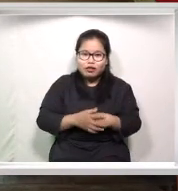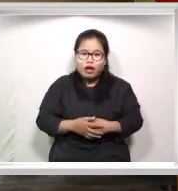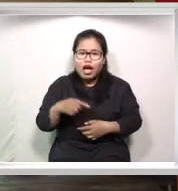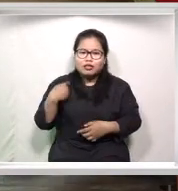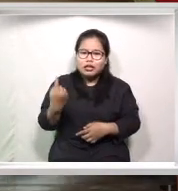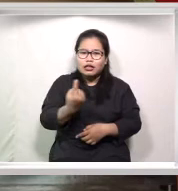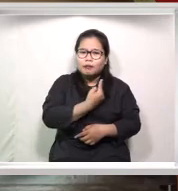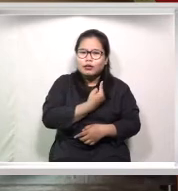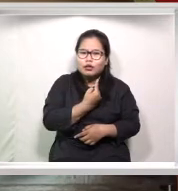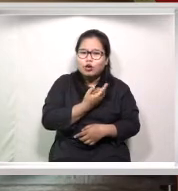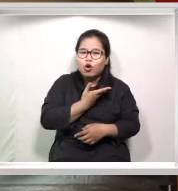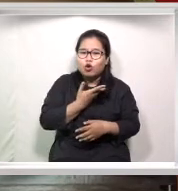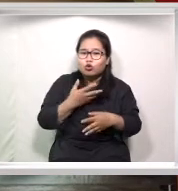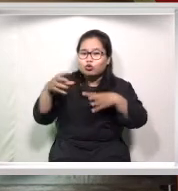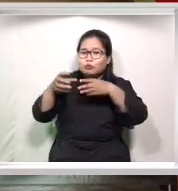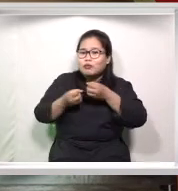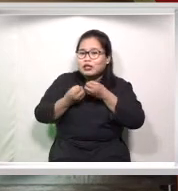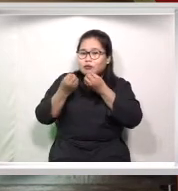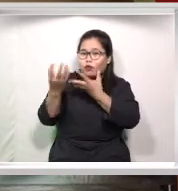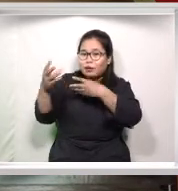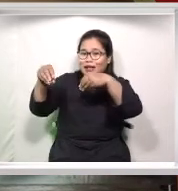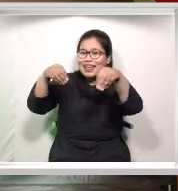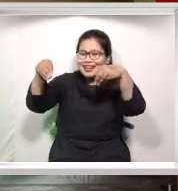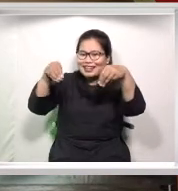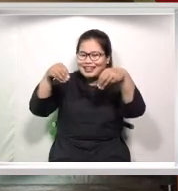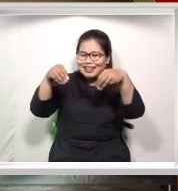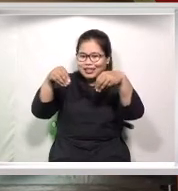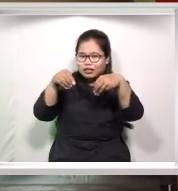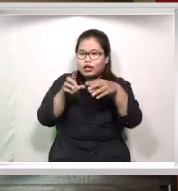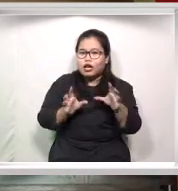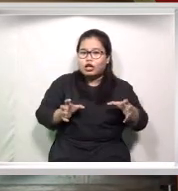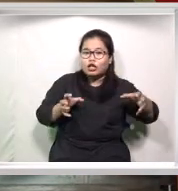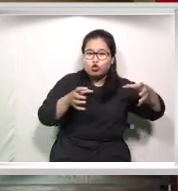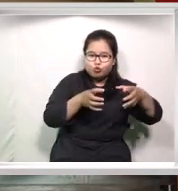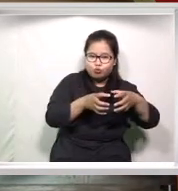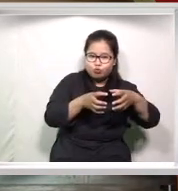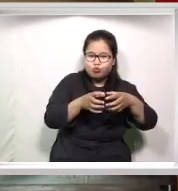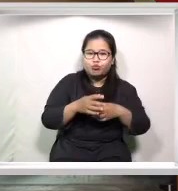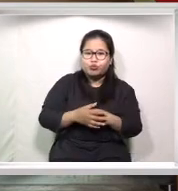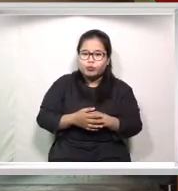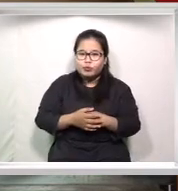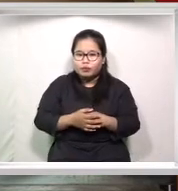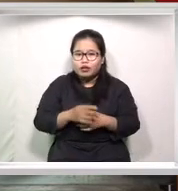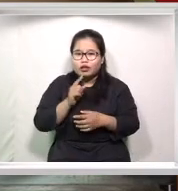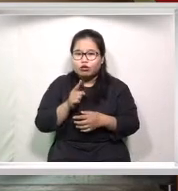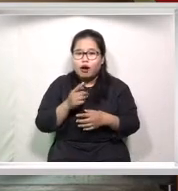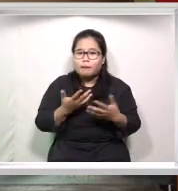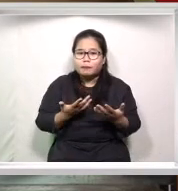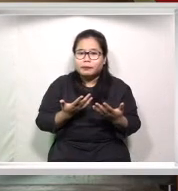kami akan memberikan materi dengan ruang lingkup adalah sebagai berikut,